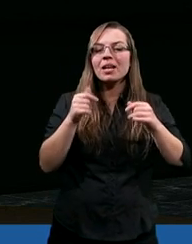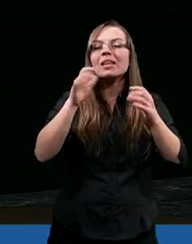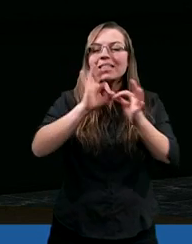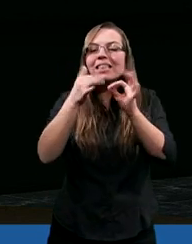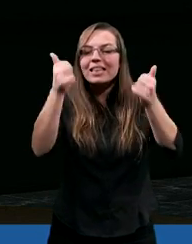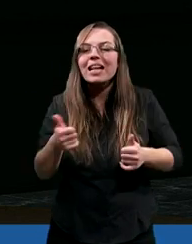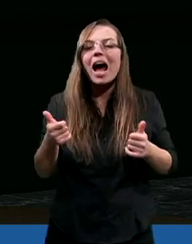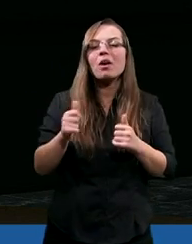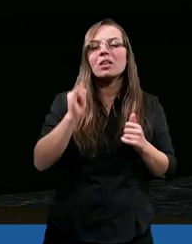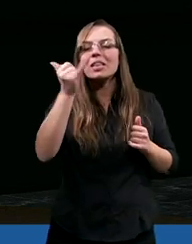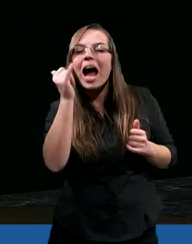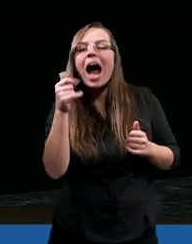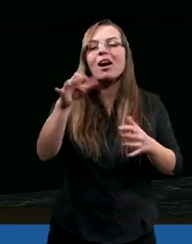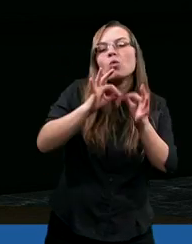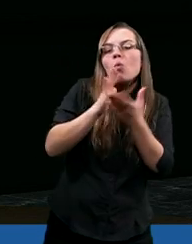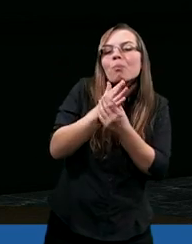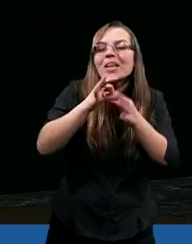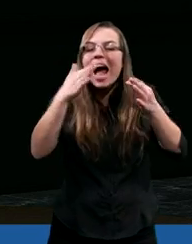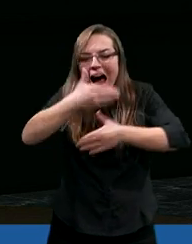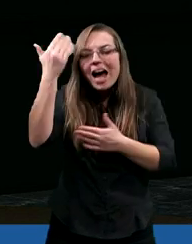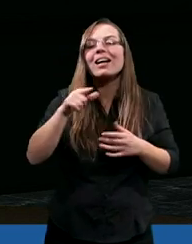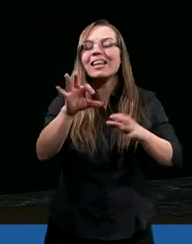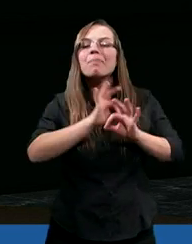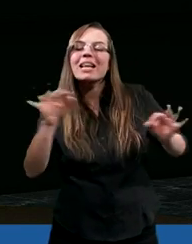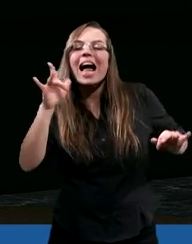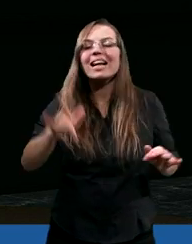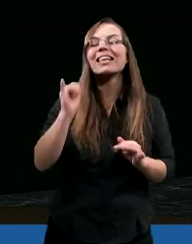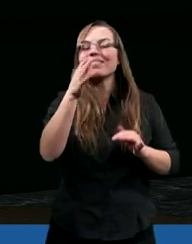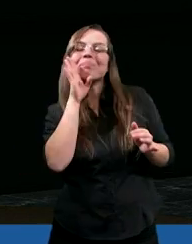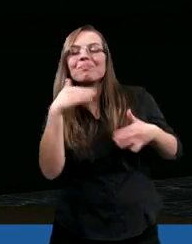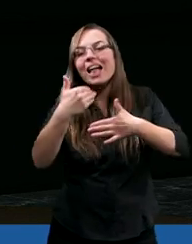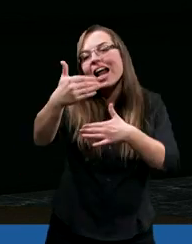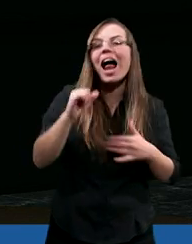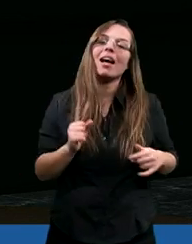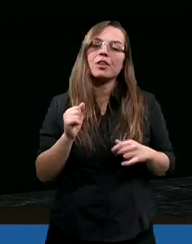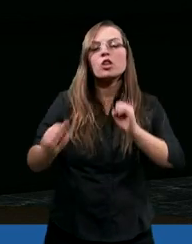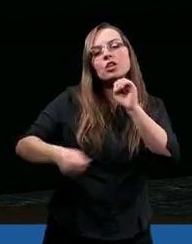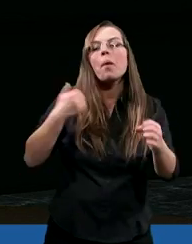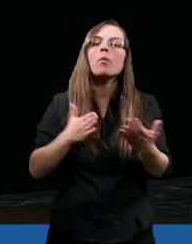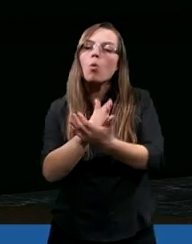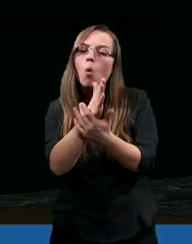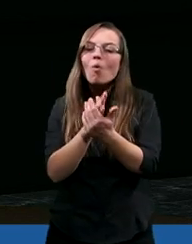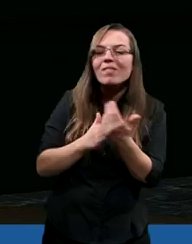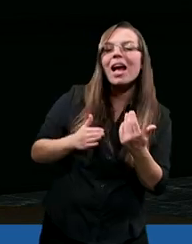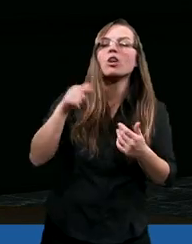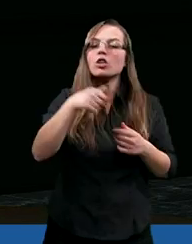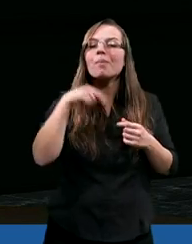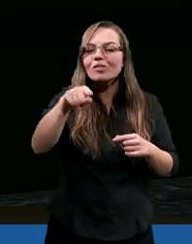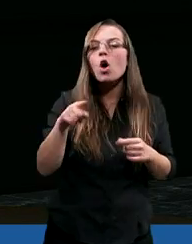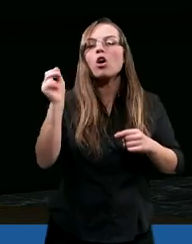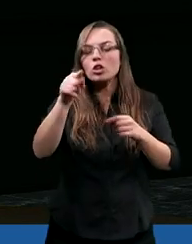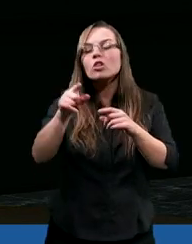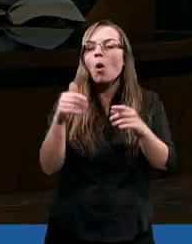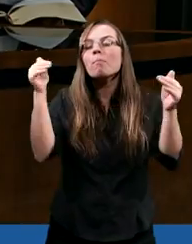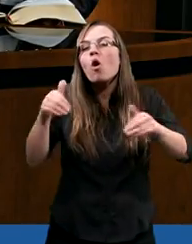mieć, jakiś umysł specjalistyczny i tak dalej, żeby uwierzyć, wyliczyć to, że to jest